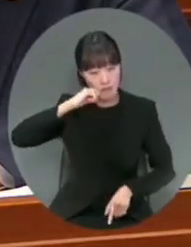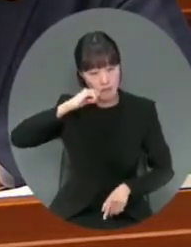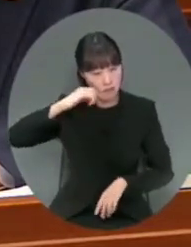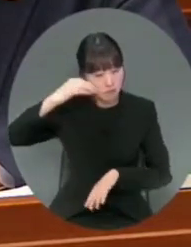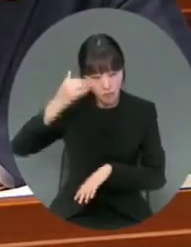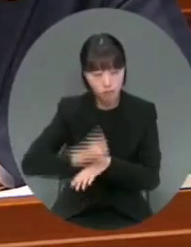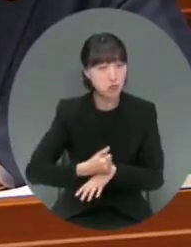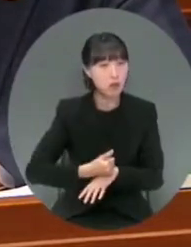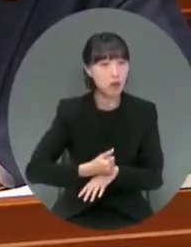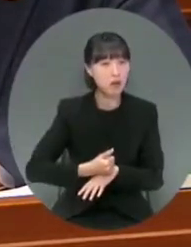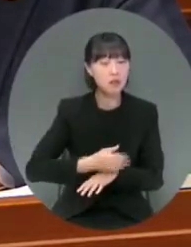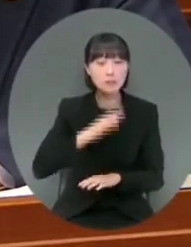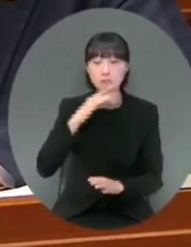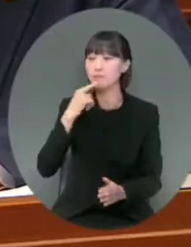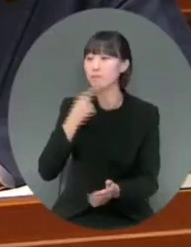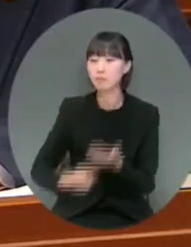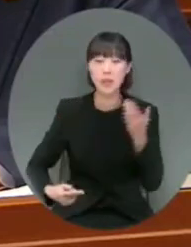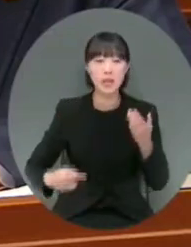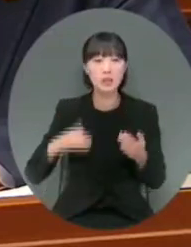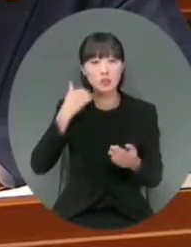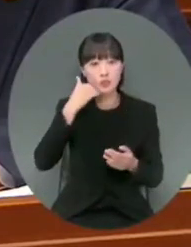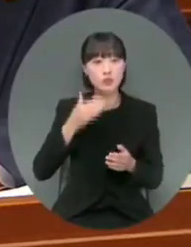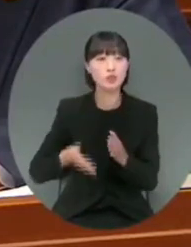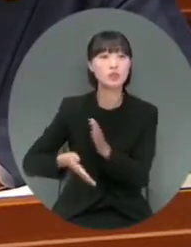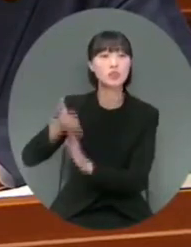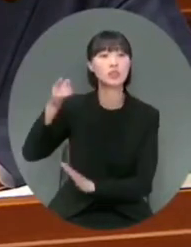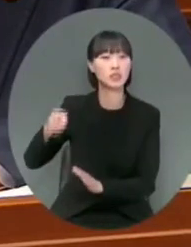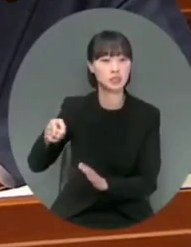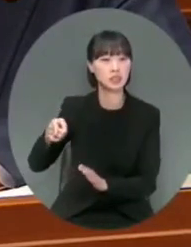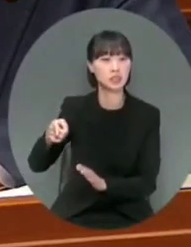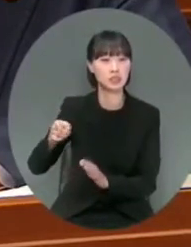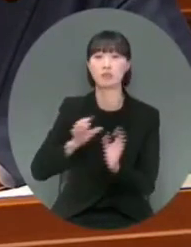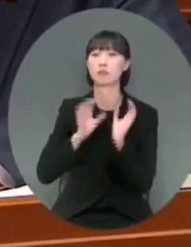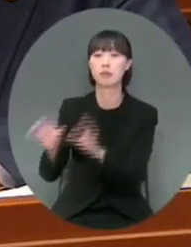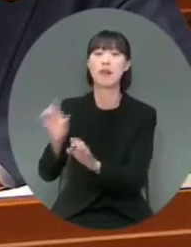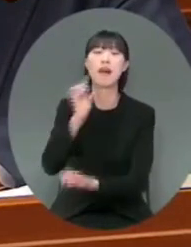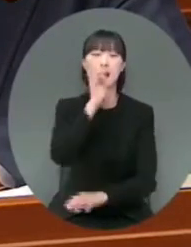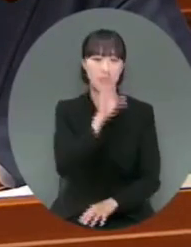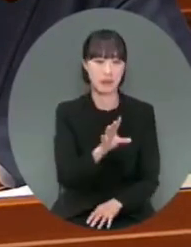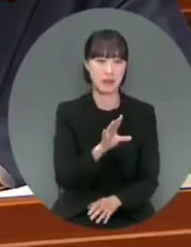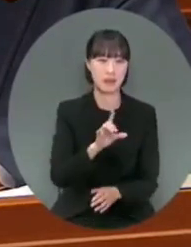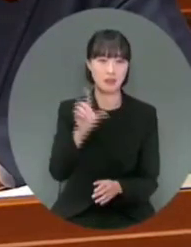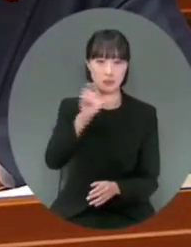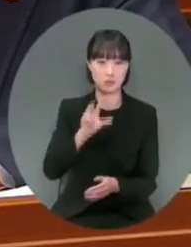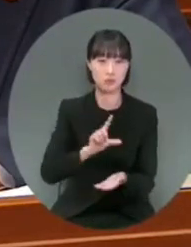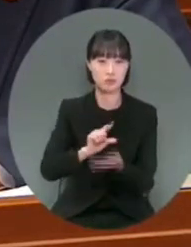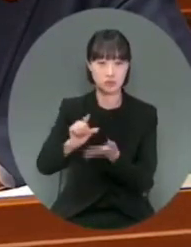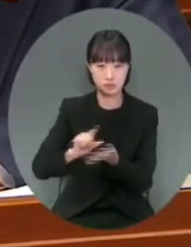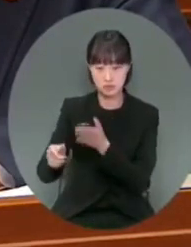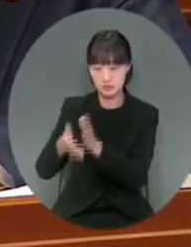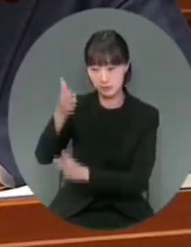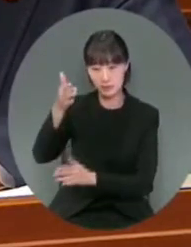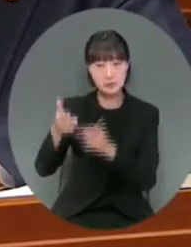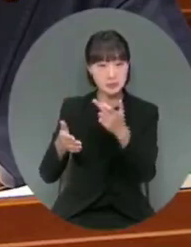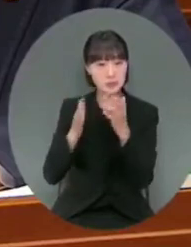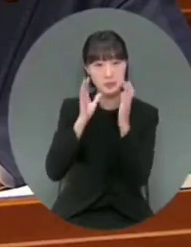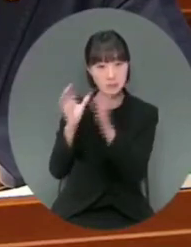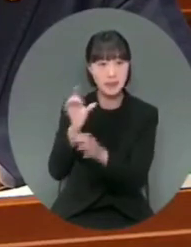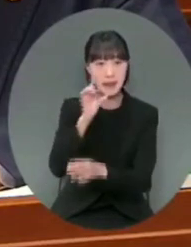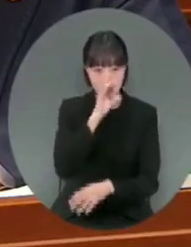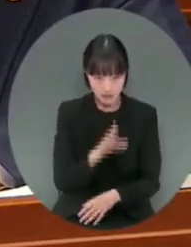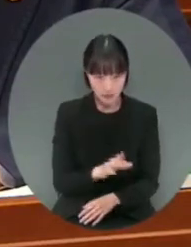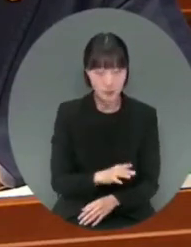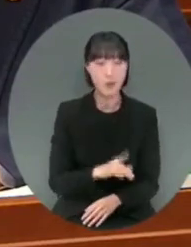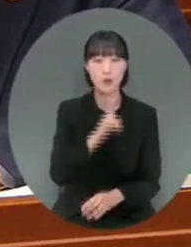결과적으로 그 피해가 지자체에 떠안겨져서는 안 된다 이렇게 생각을 하고요.